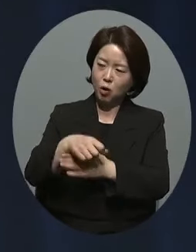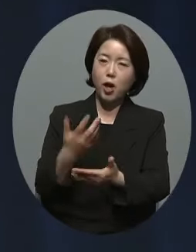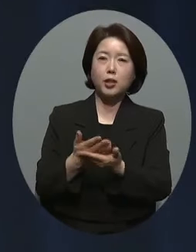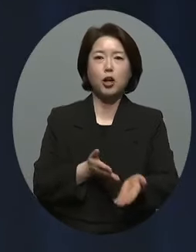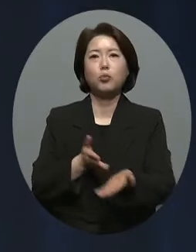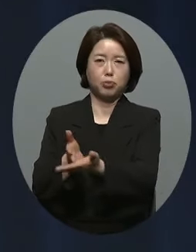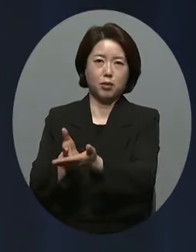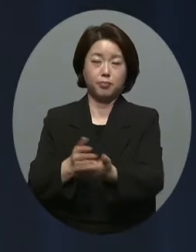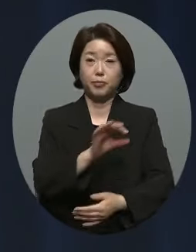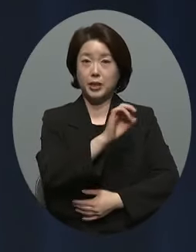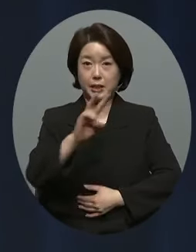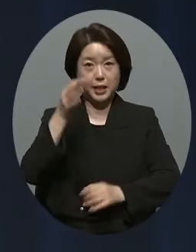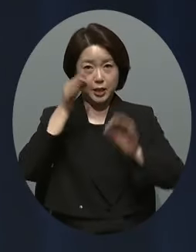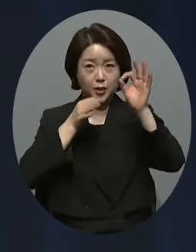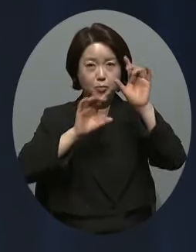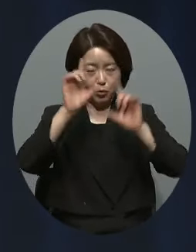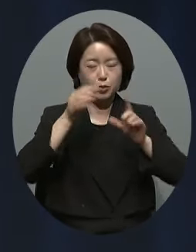야당 목소리부터